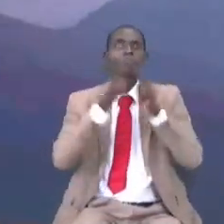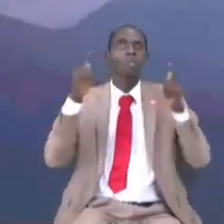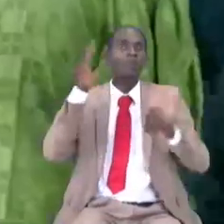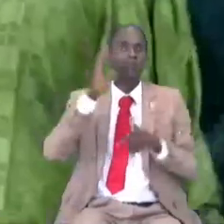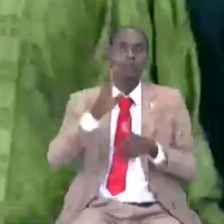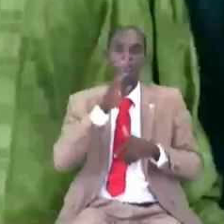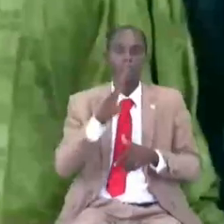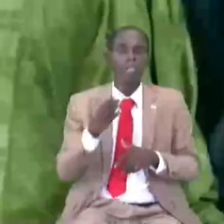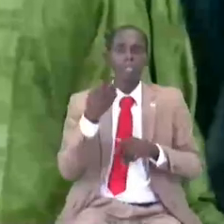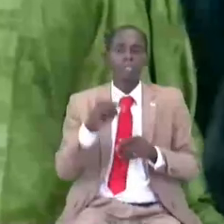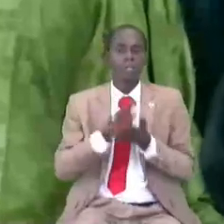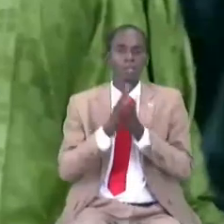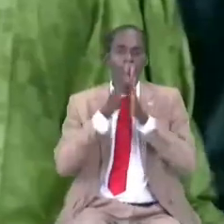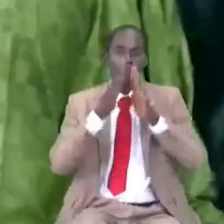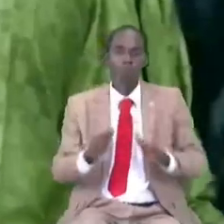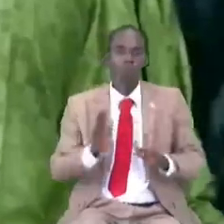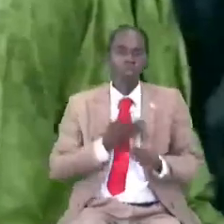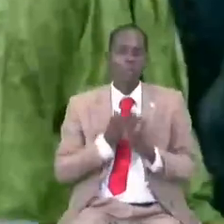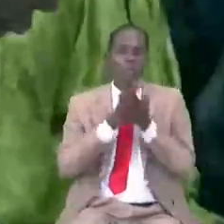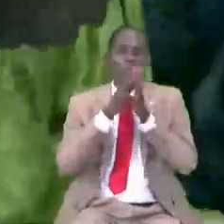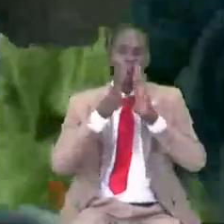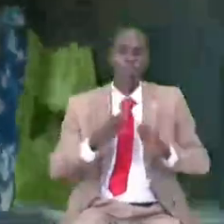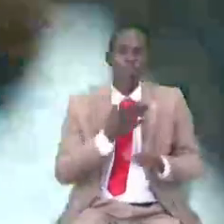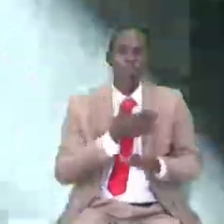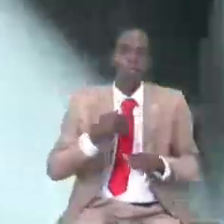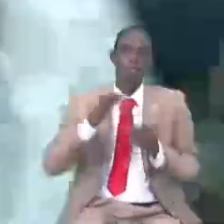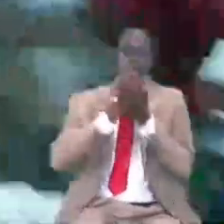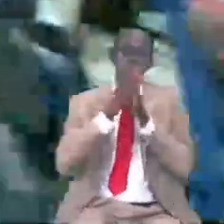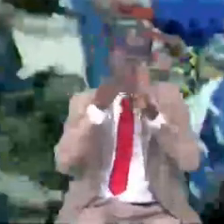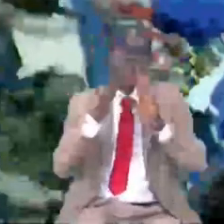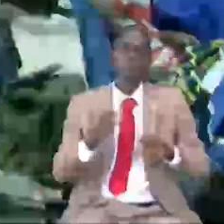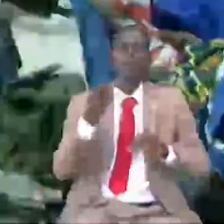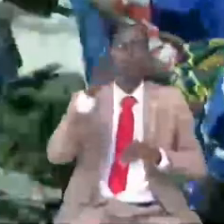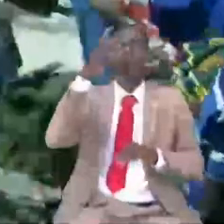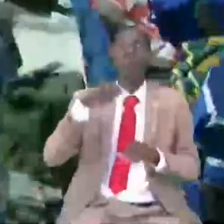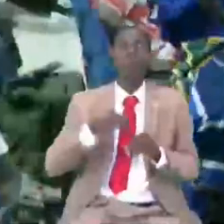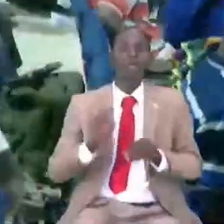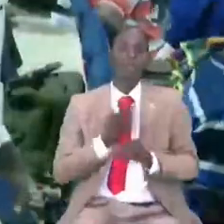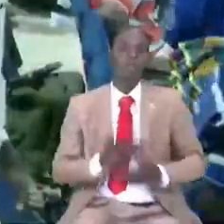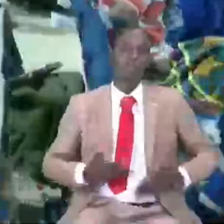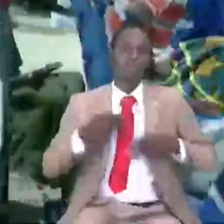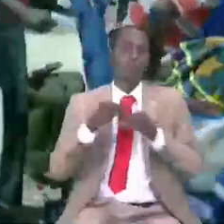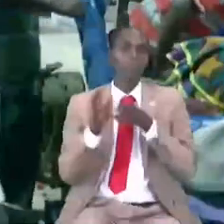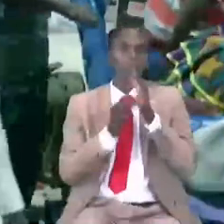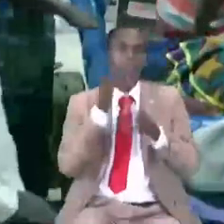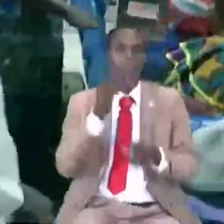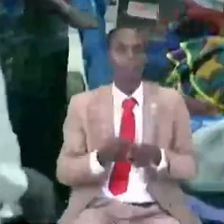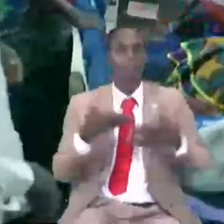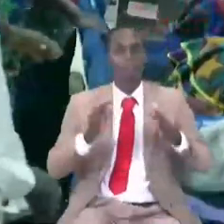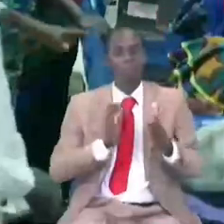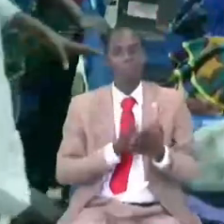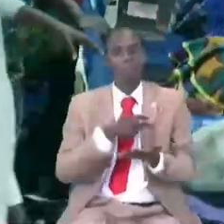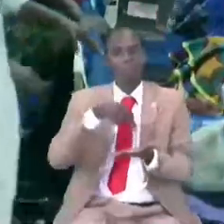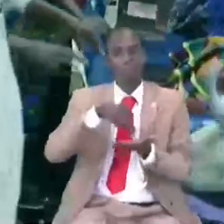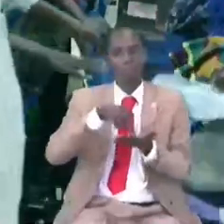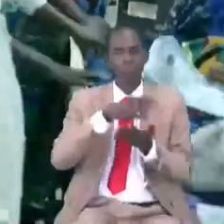notre pays au nom de Jésus. Levons-nous et parlons à Dieu dans la prière. Et disons, Seigneur, nous apprécions le fait